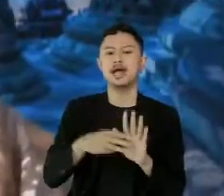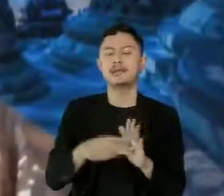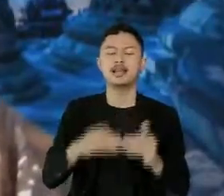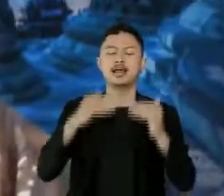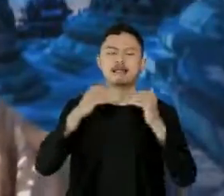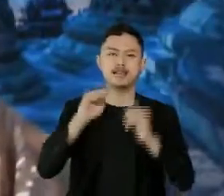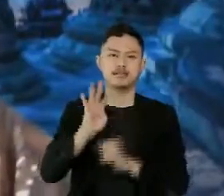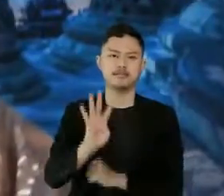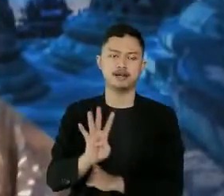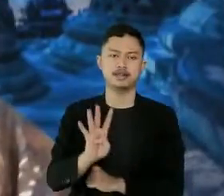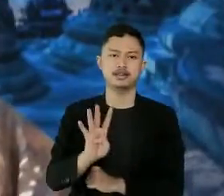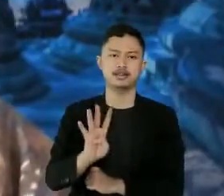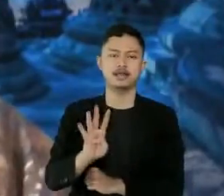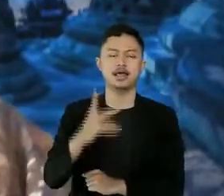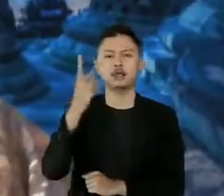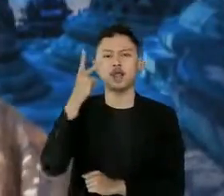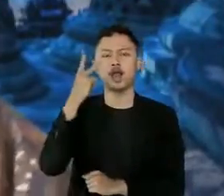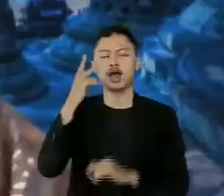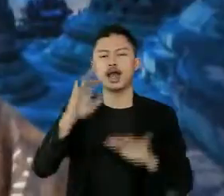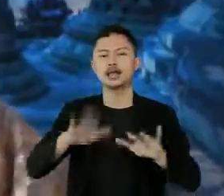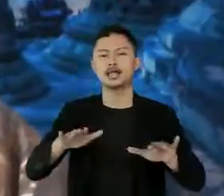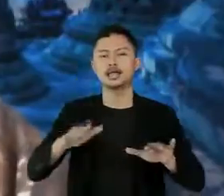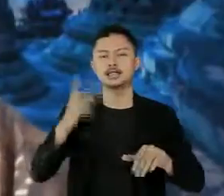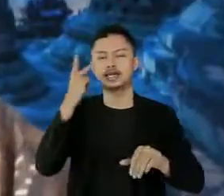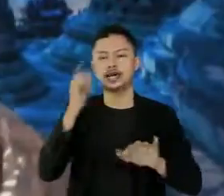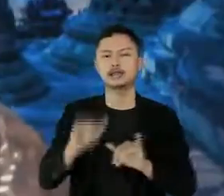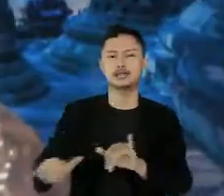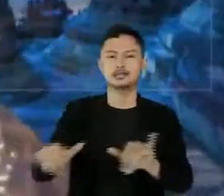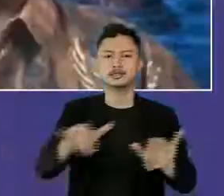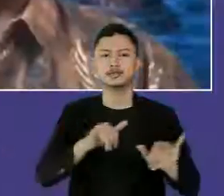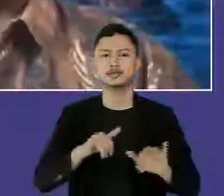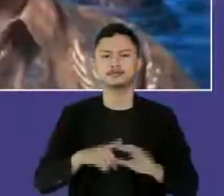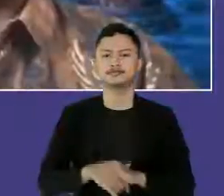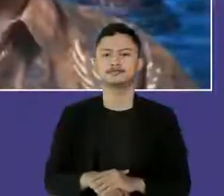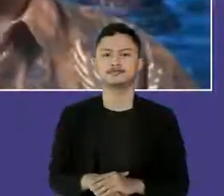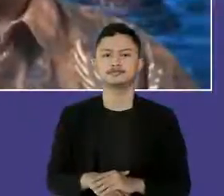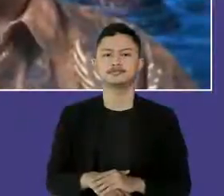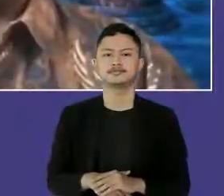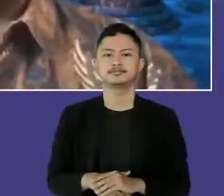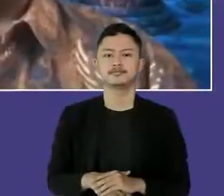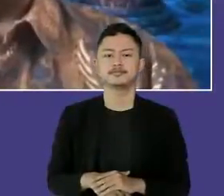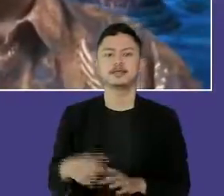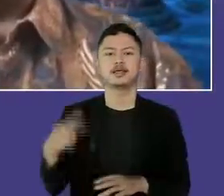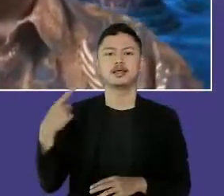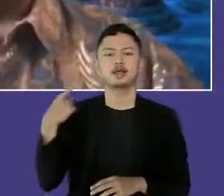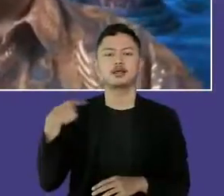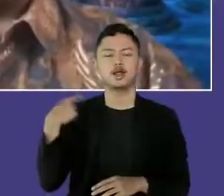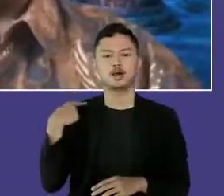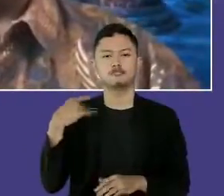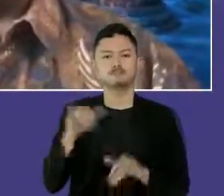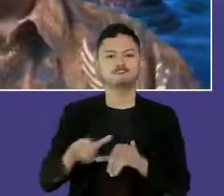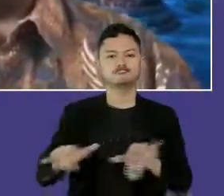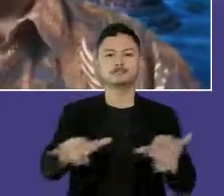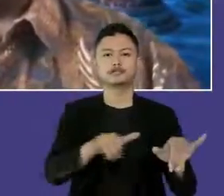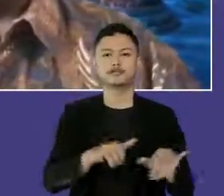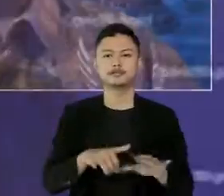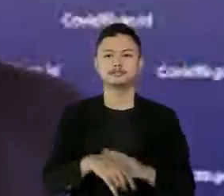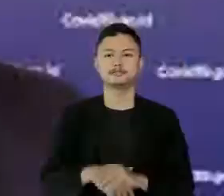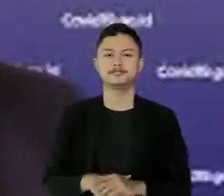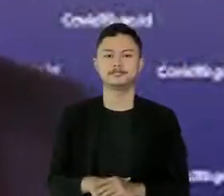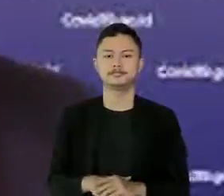Jadi ini yang saya mohon panti-panti kita jaga bersama. Terima kasih. Baik, terima kasih Pak Haryadi. Ini